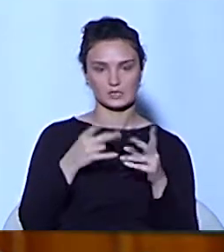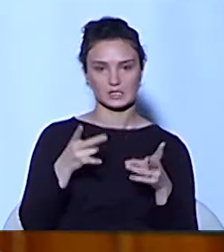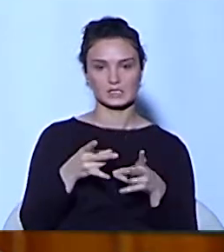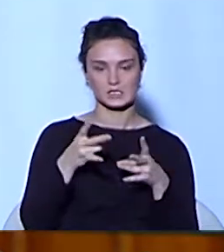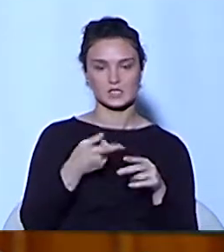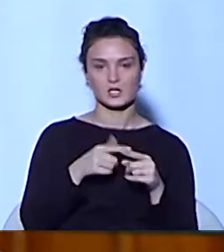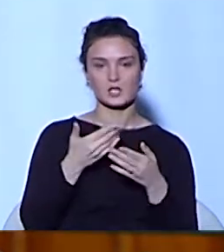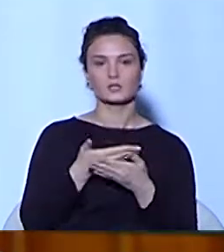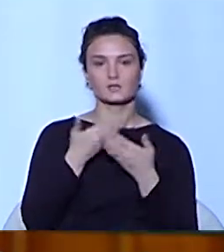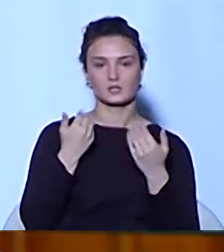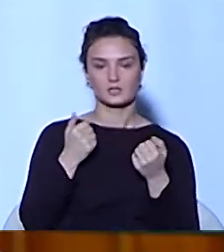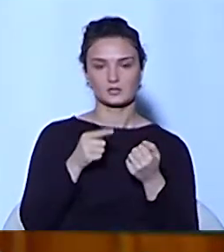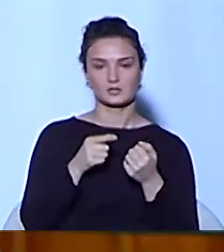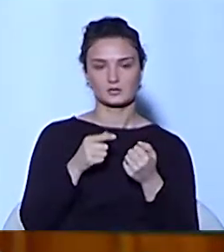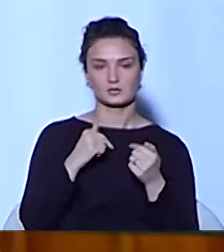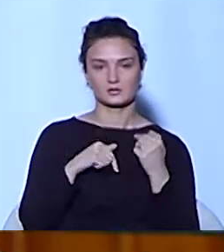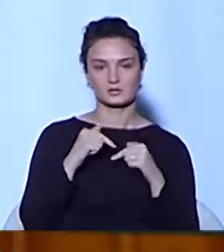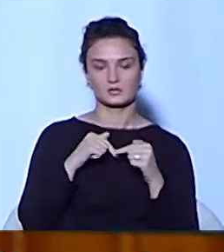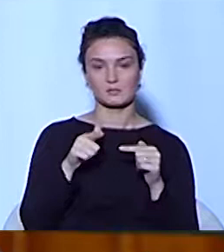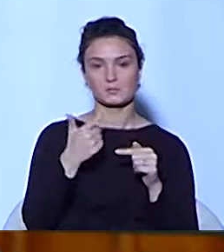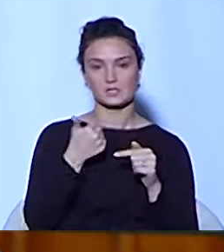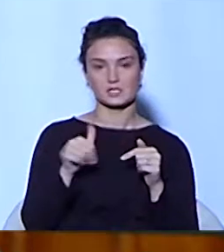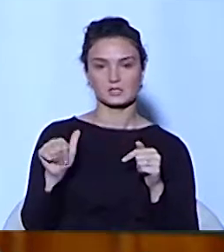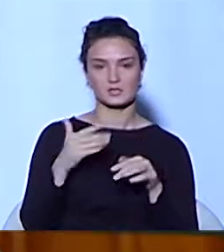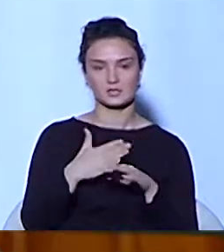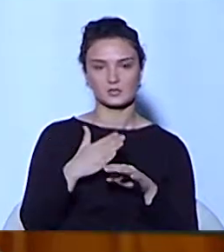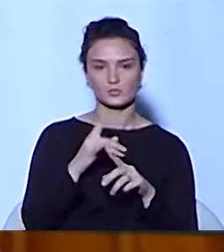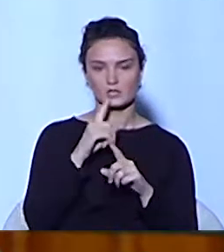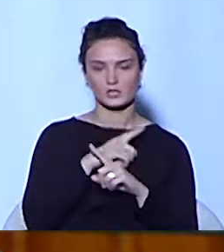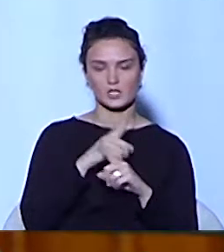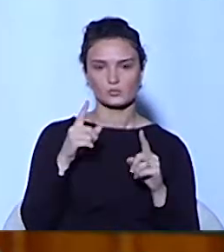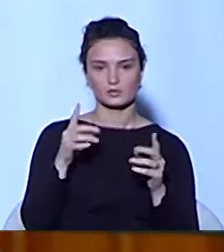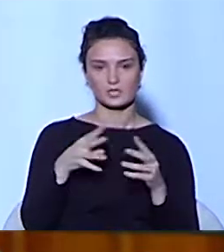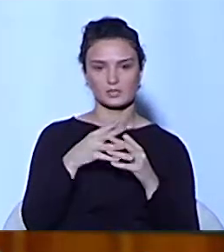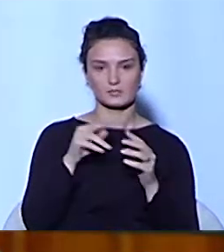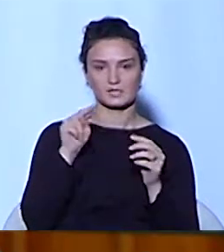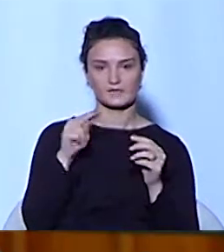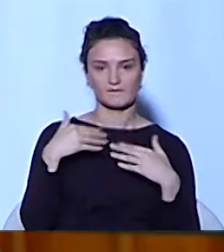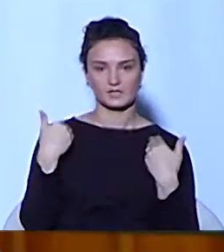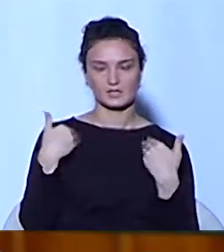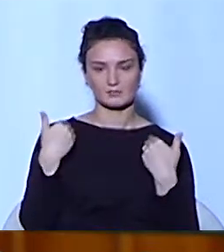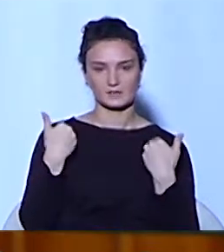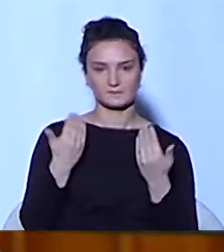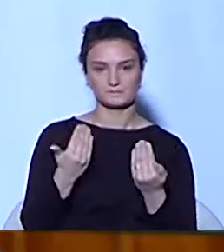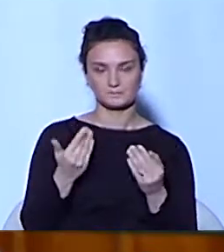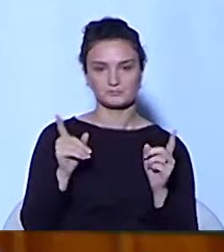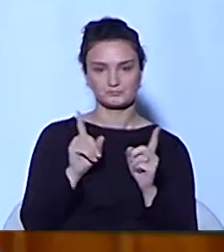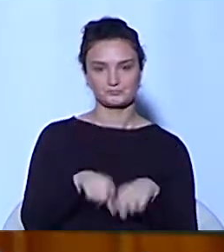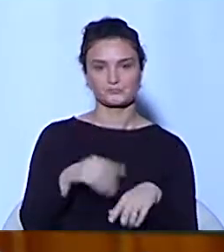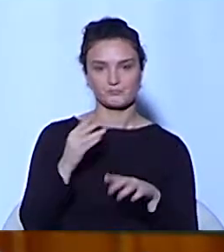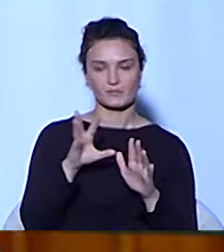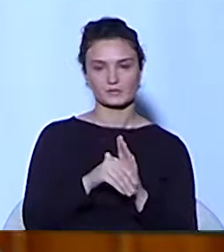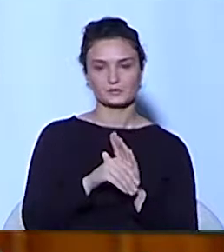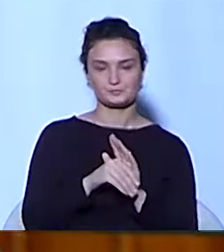ძალიან ადვილად მოინელება. გარდა ამისა, ეს არის უნიკალური ნაკრები D ვიტამინის. Აგრეთვე მასში